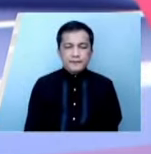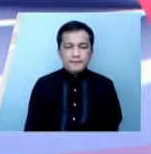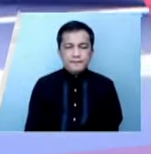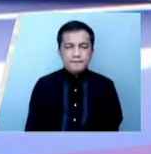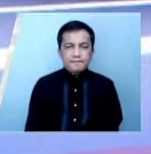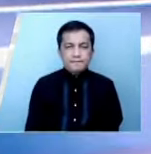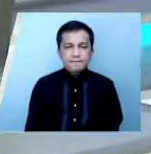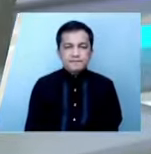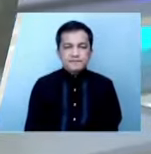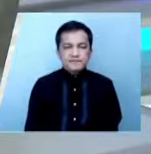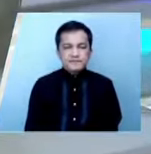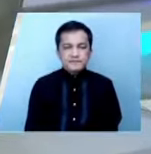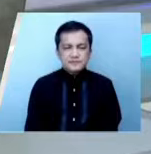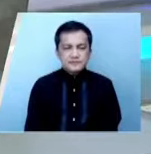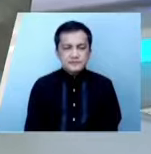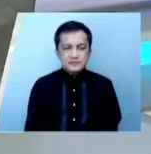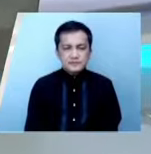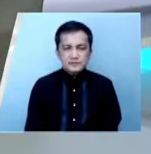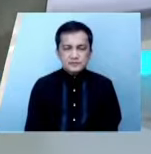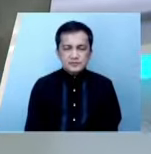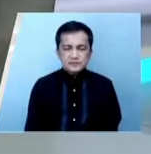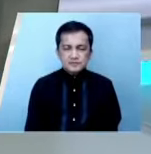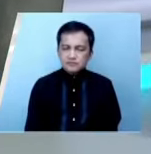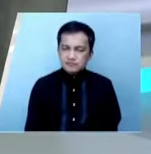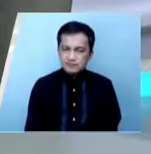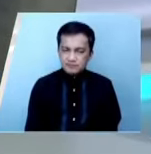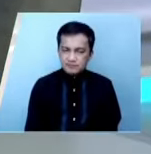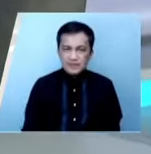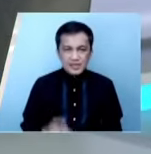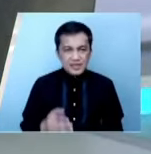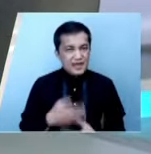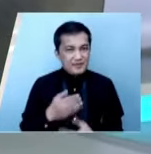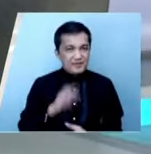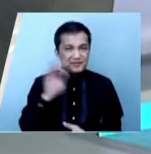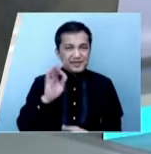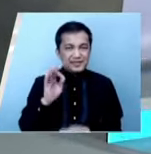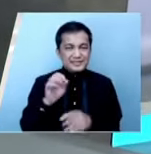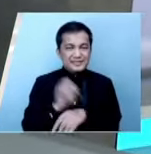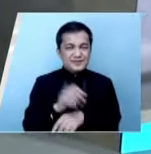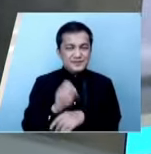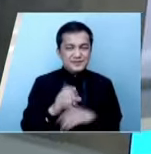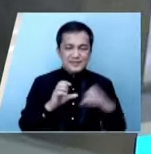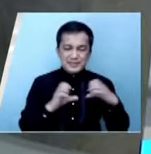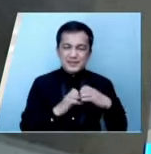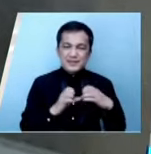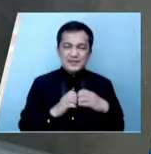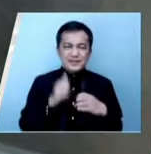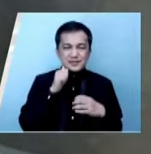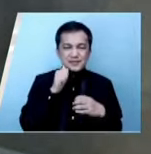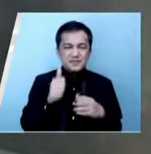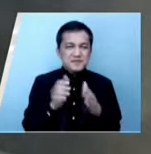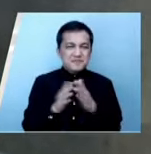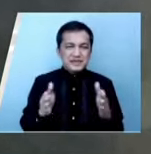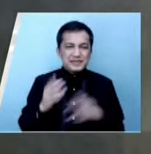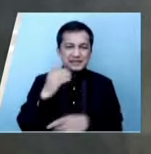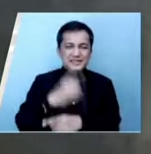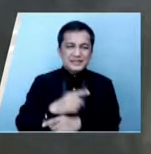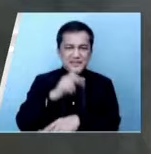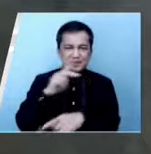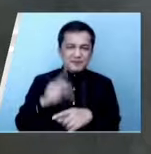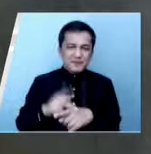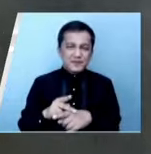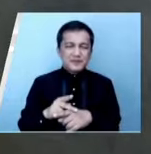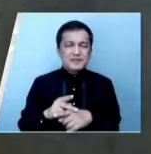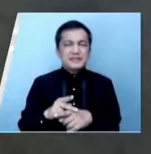Happy Friday, chikahan mga kapuso! Tomorrow is a big day in Philippine entertainment